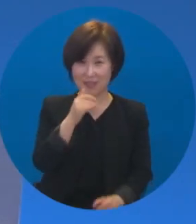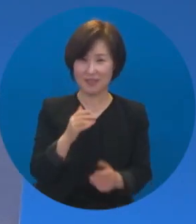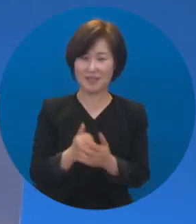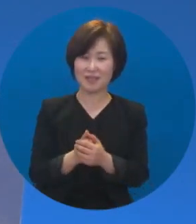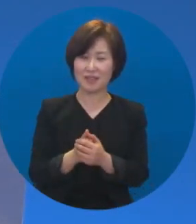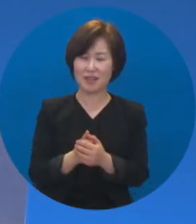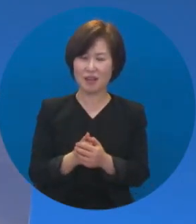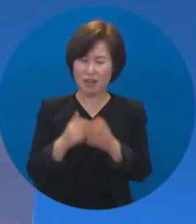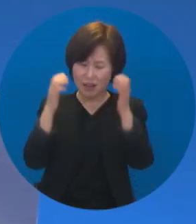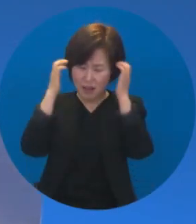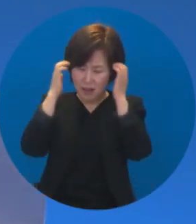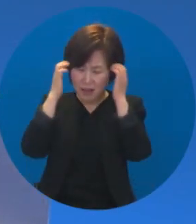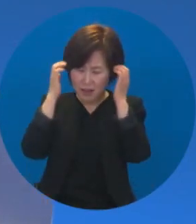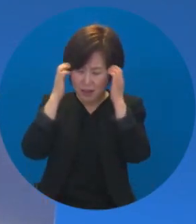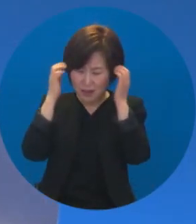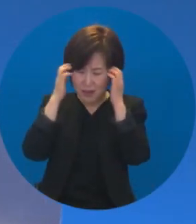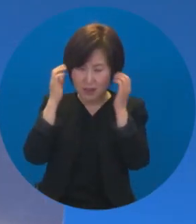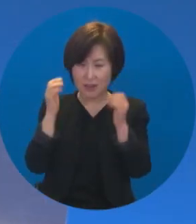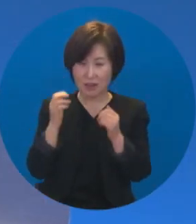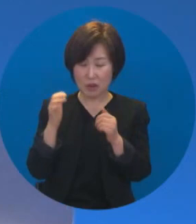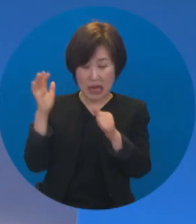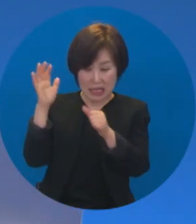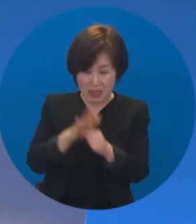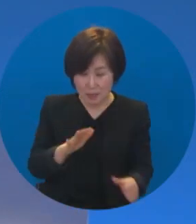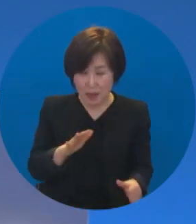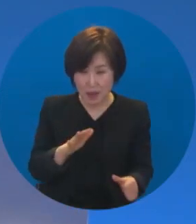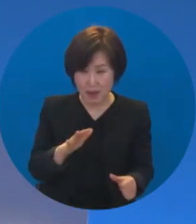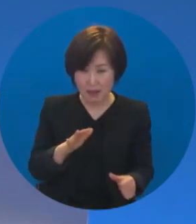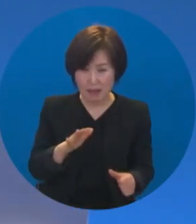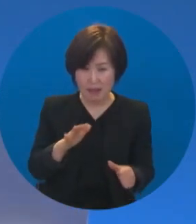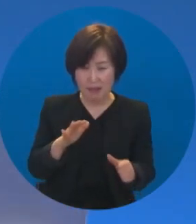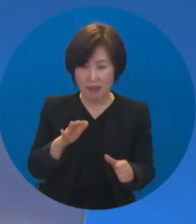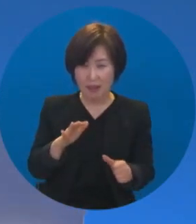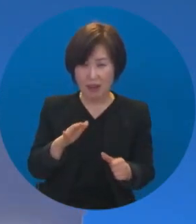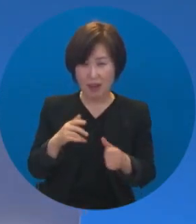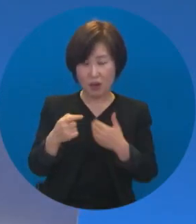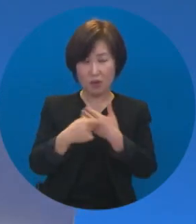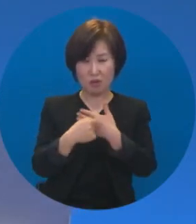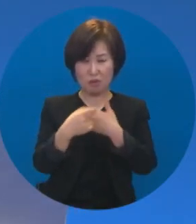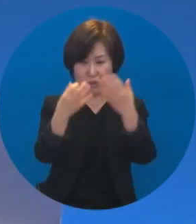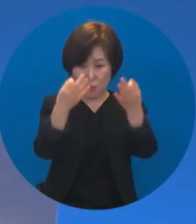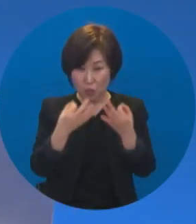그렇게 고난이고 실패한 것만 같고 기도가